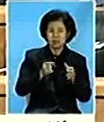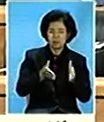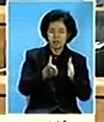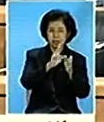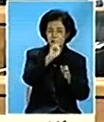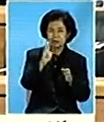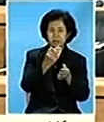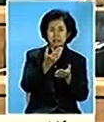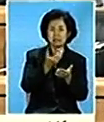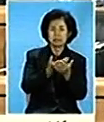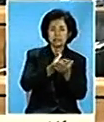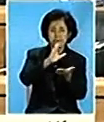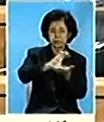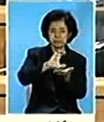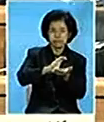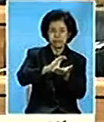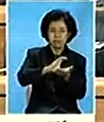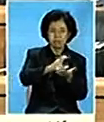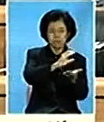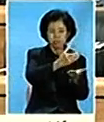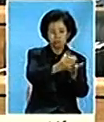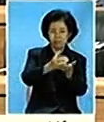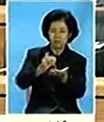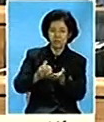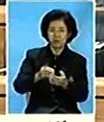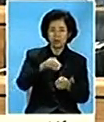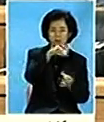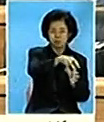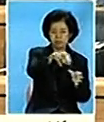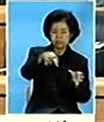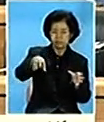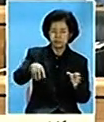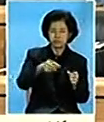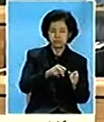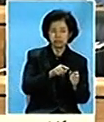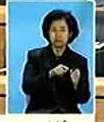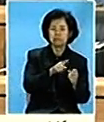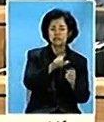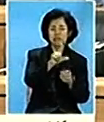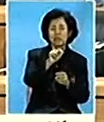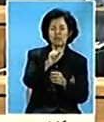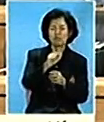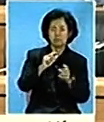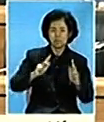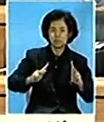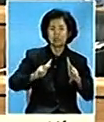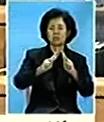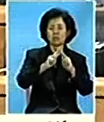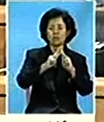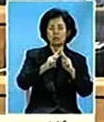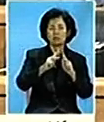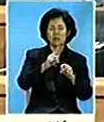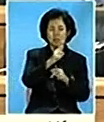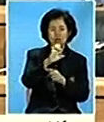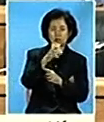าณการจัดสรรงบประมาณก็ลงไปทางกระทรวงสบวงกรมต่างๆ20กระทรวง114